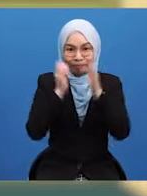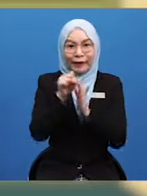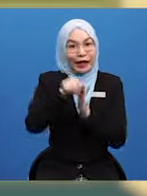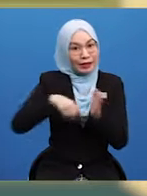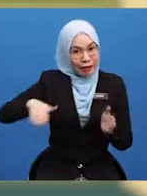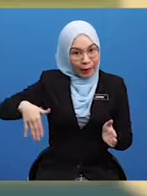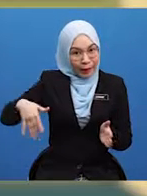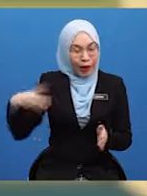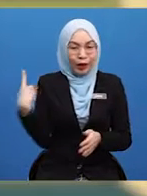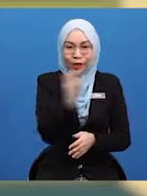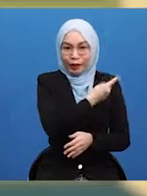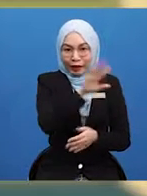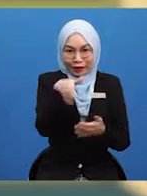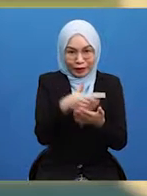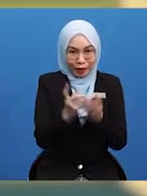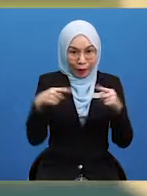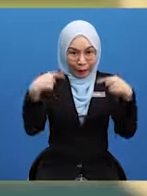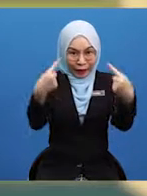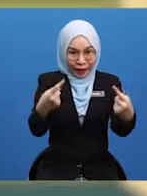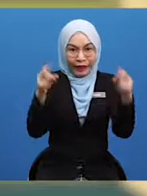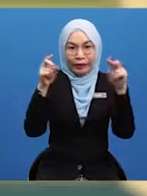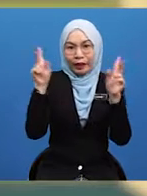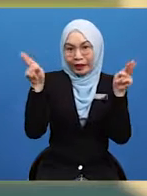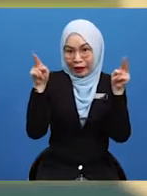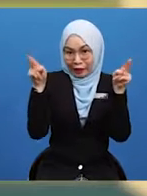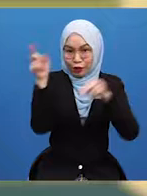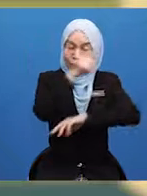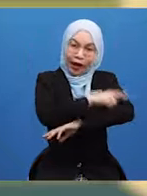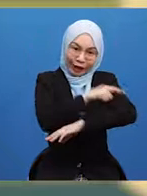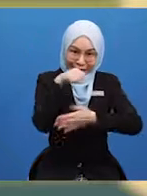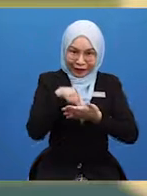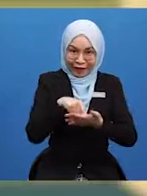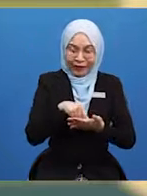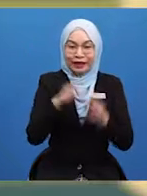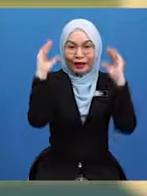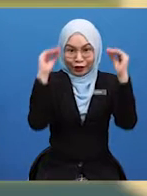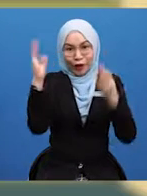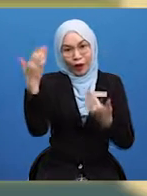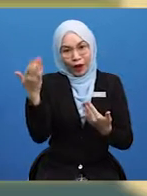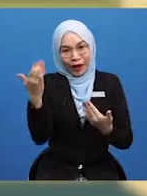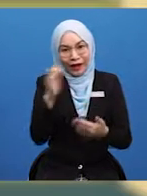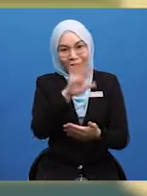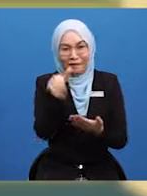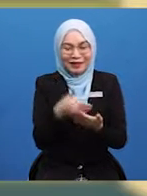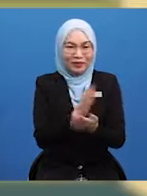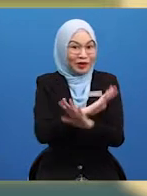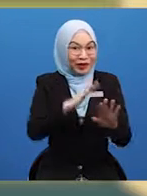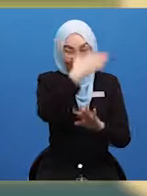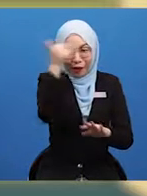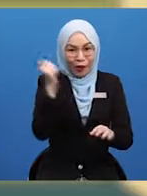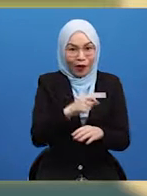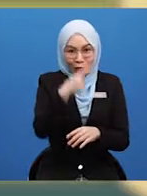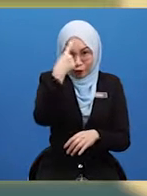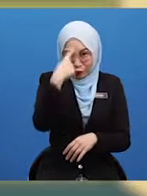kita pergi lebih lanjut tajuk hari ini, cikgu harap murid-murid tidak lupa sediakan